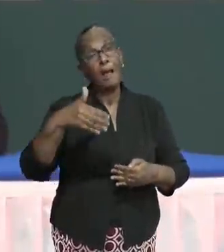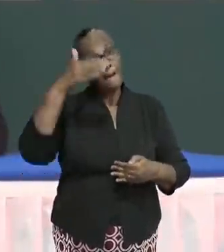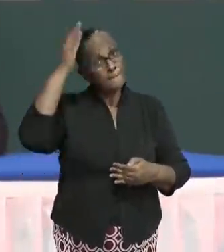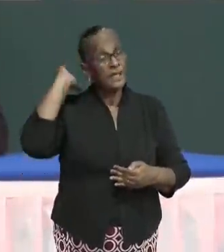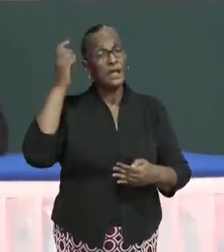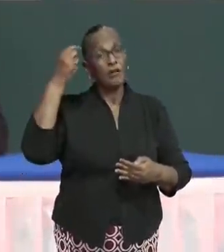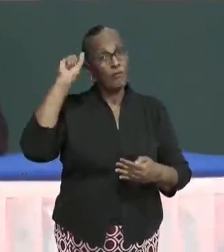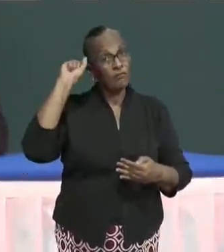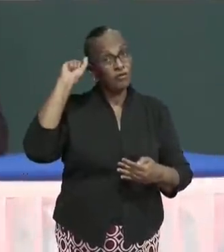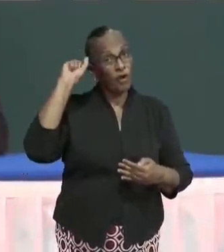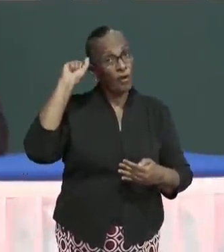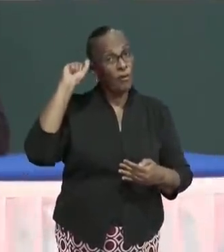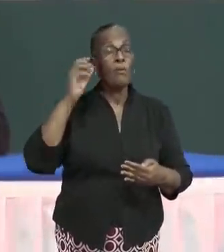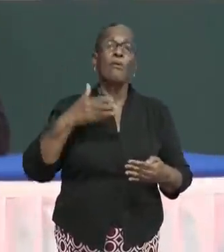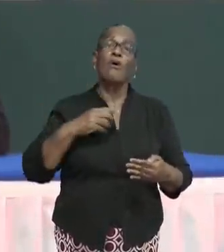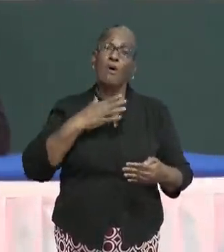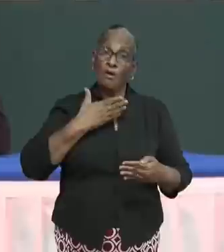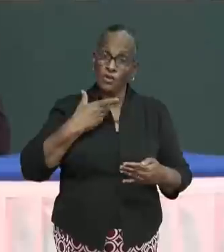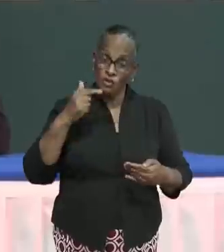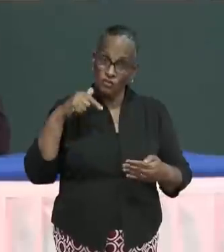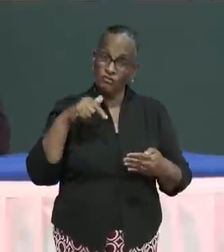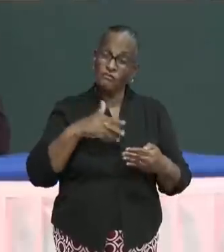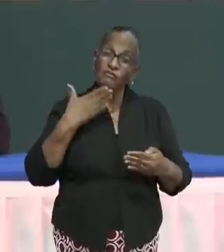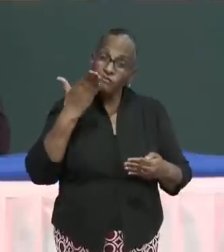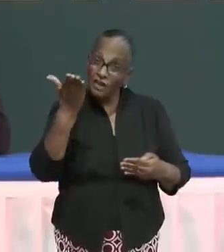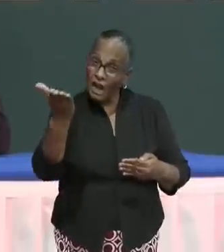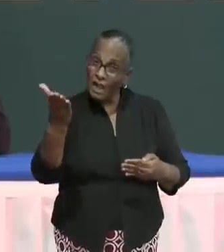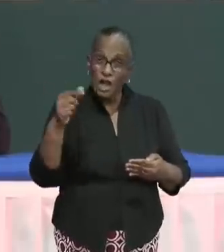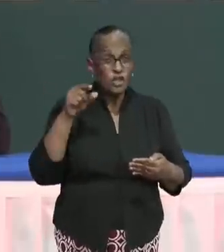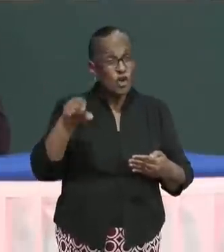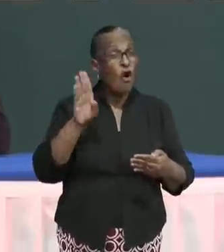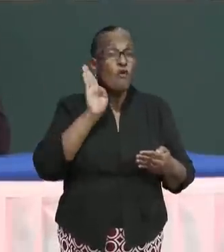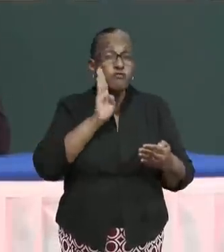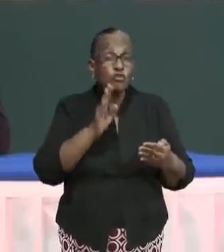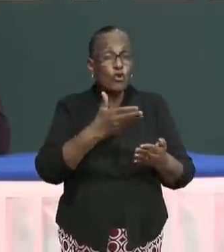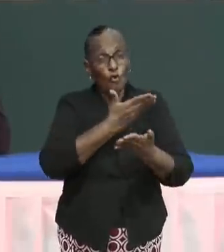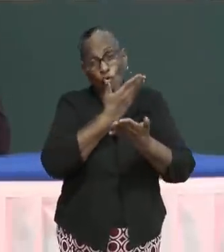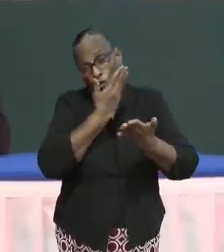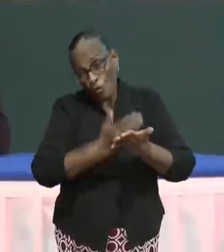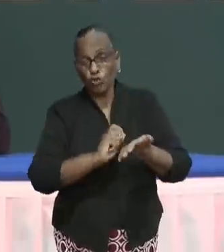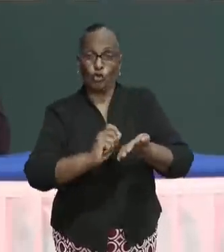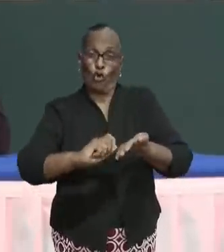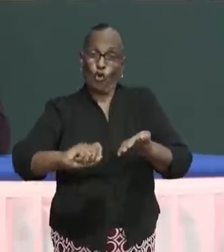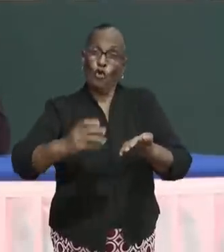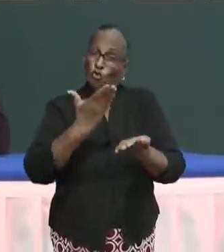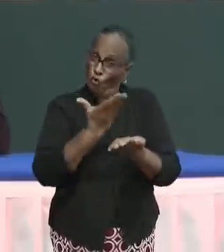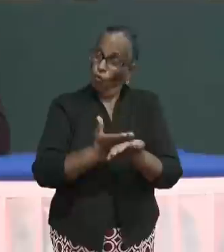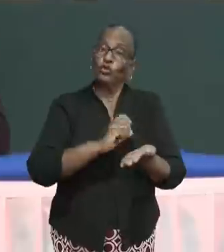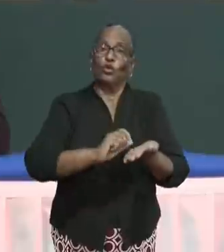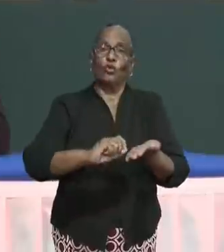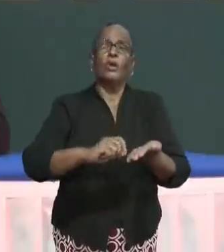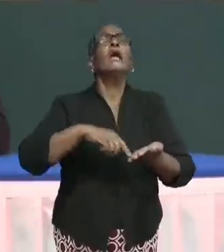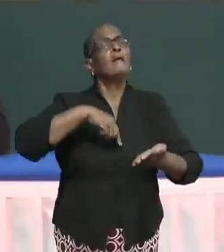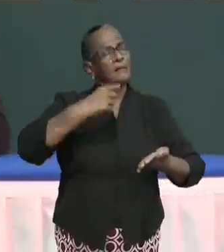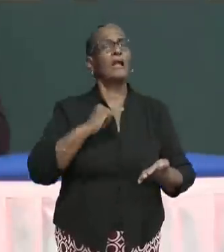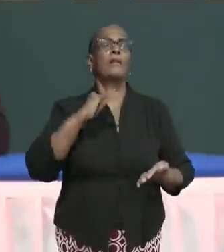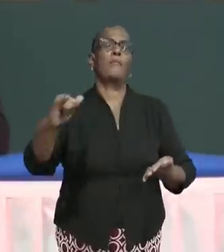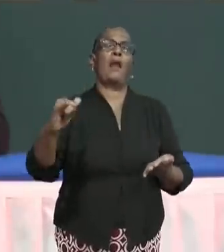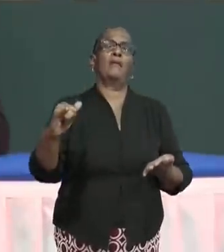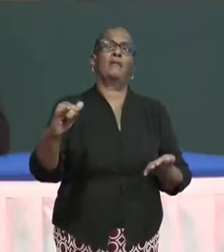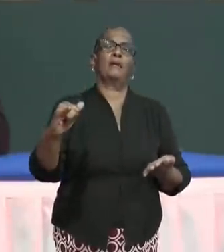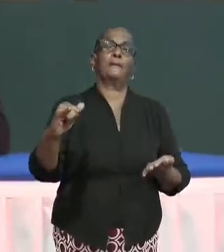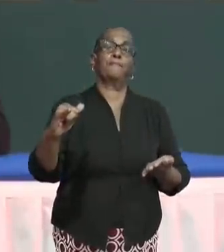deze vraag heeft gesteld, indien uw verzoek is goedgekeurd geworden, dan wordt u gebeld